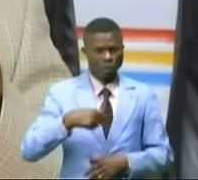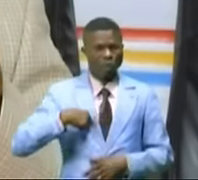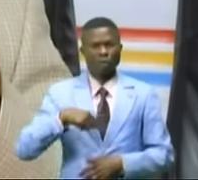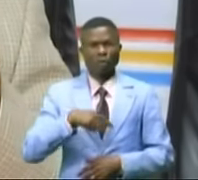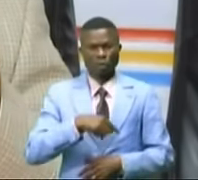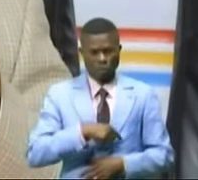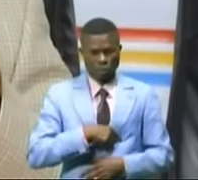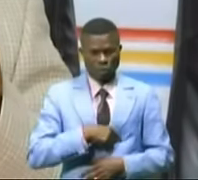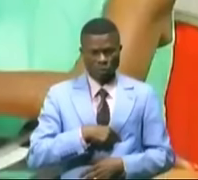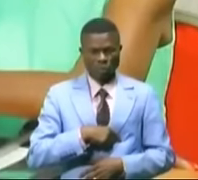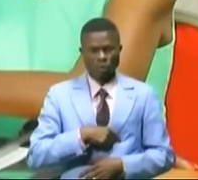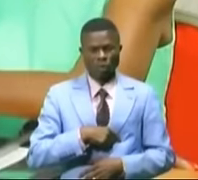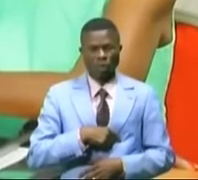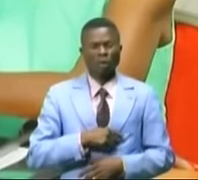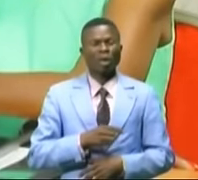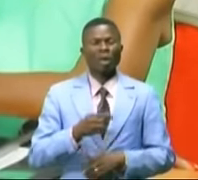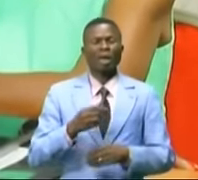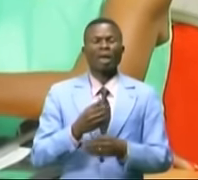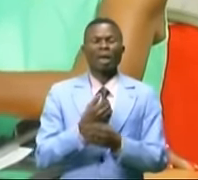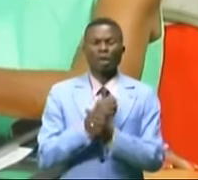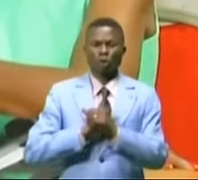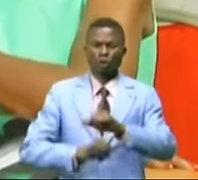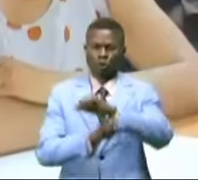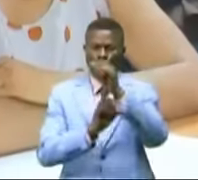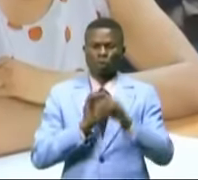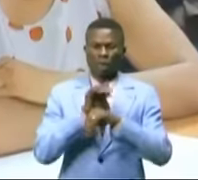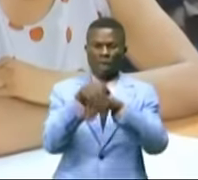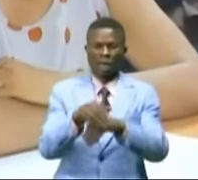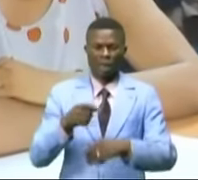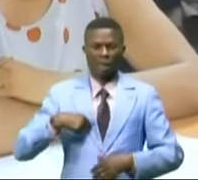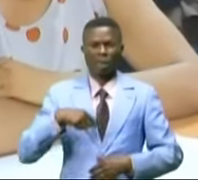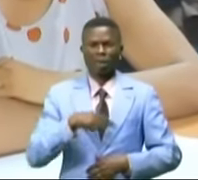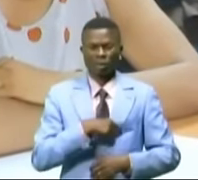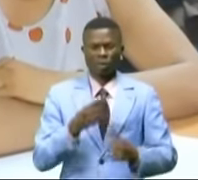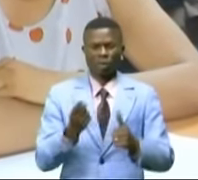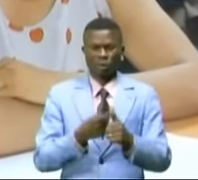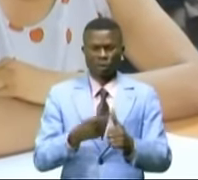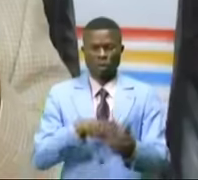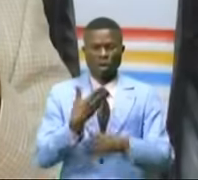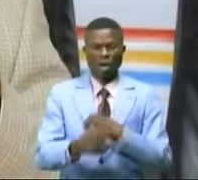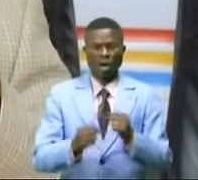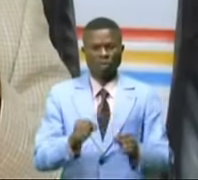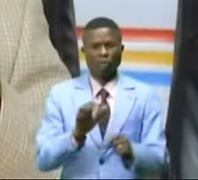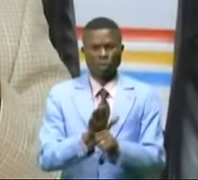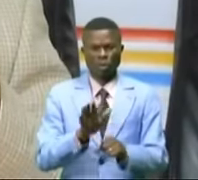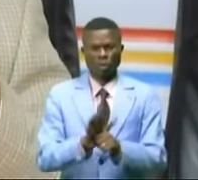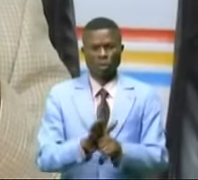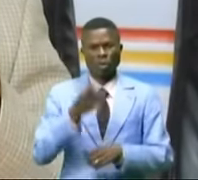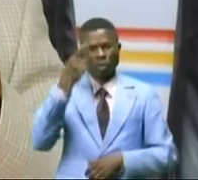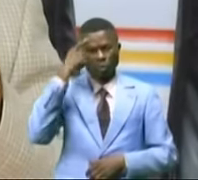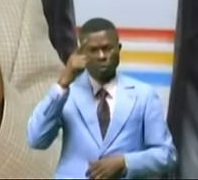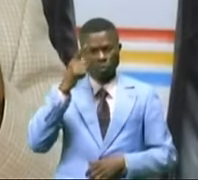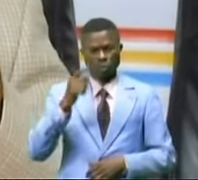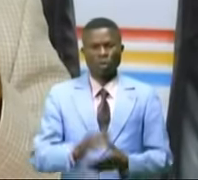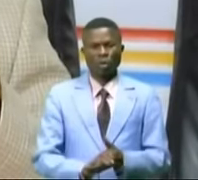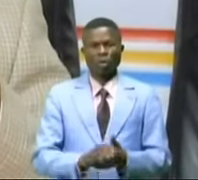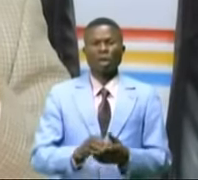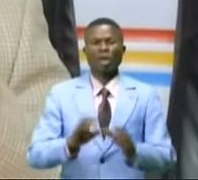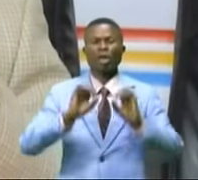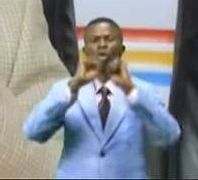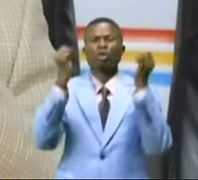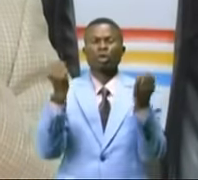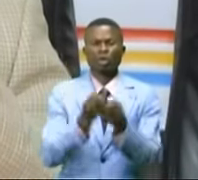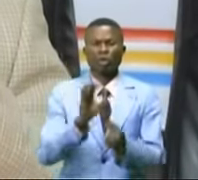que réitérer notre engagement, à savoir ne ménager aucun effort pour que l'office des routes